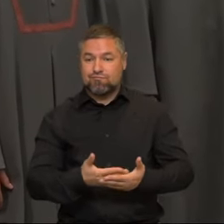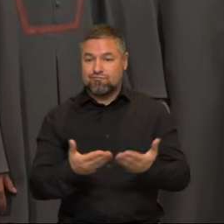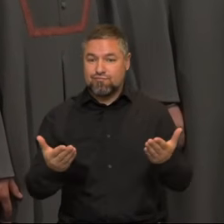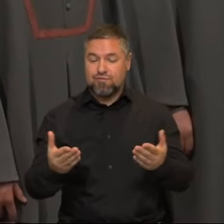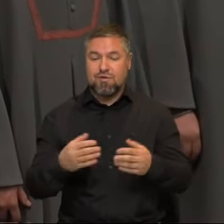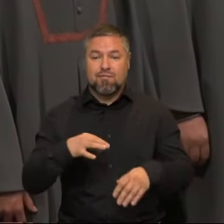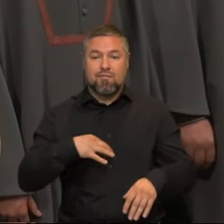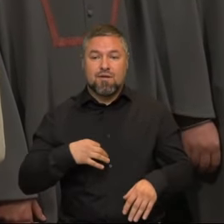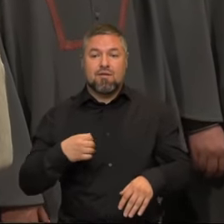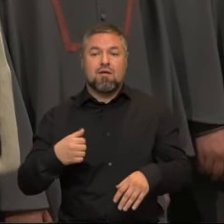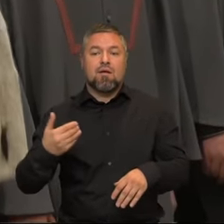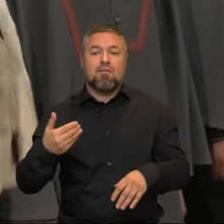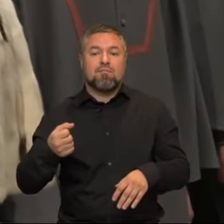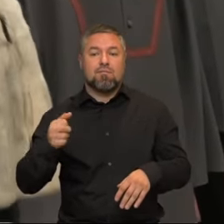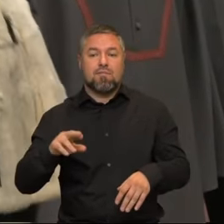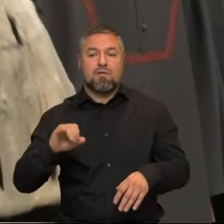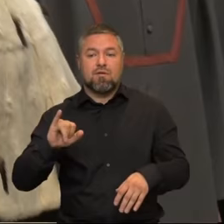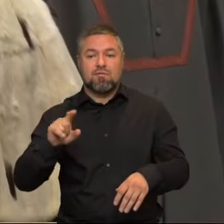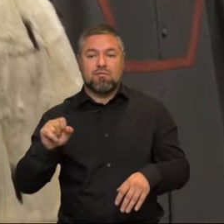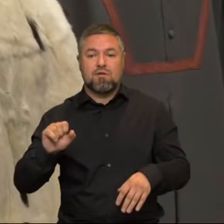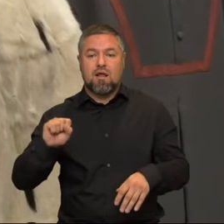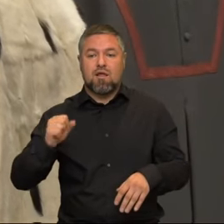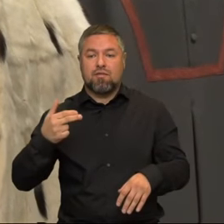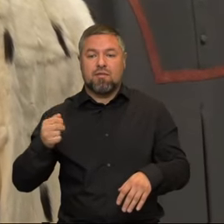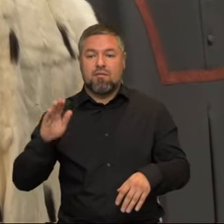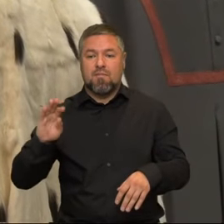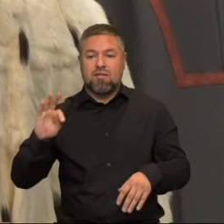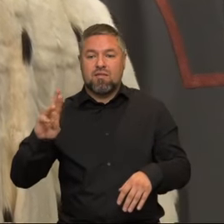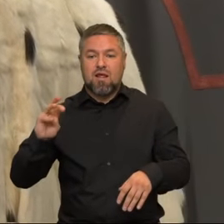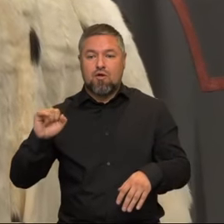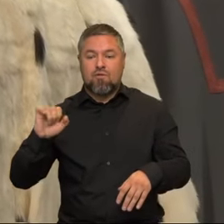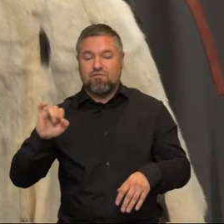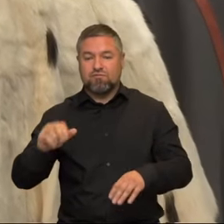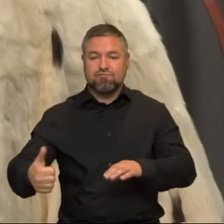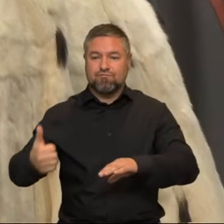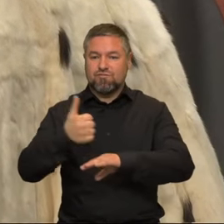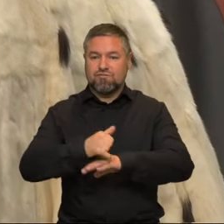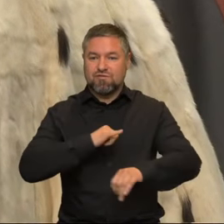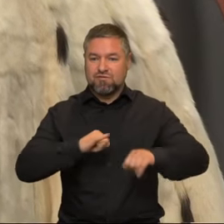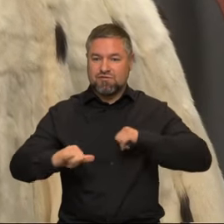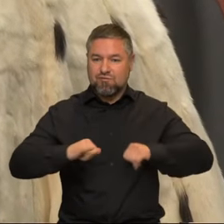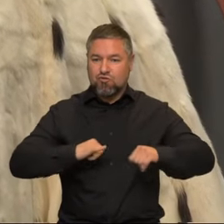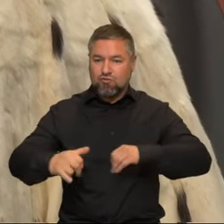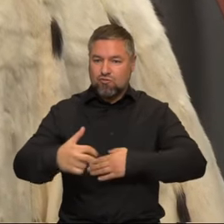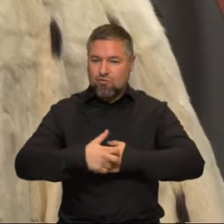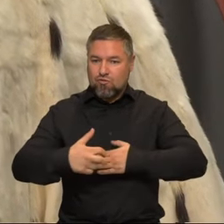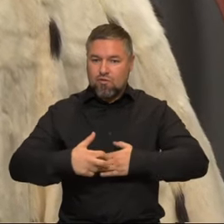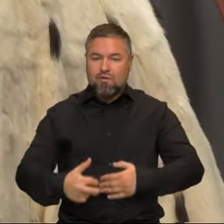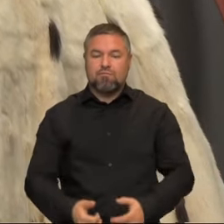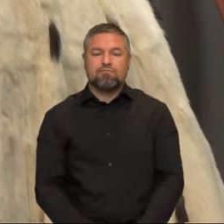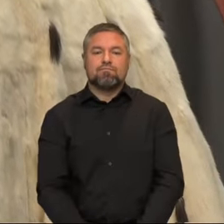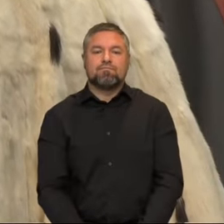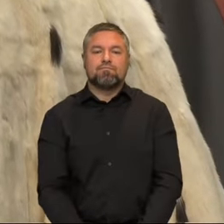panią magister inżynier Annę Bednarowicz, przewodniczącą samorządu doktorantów.